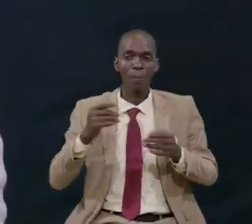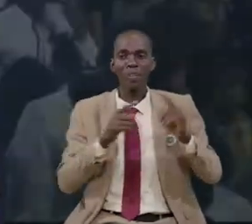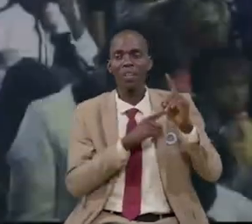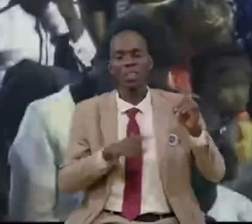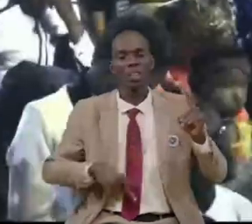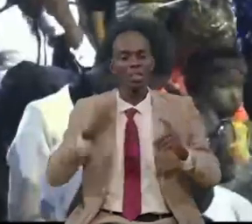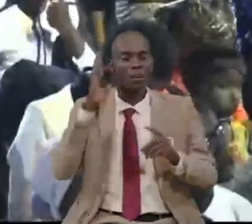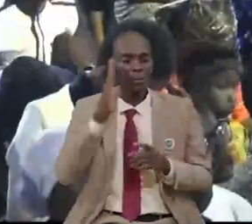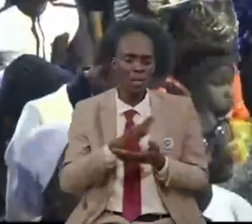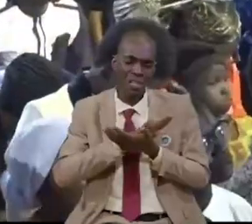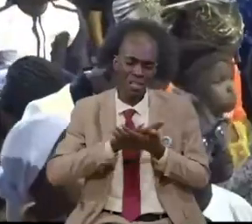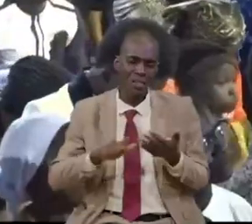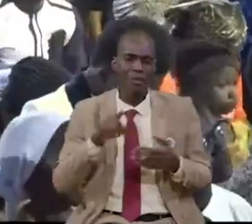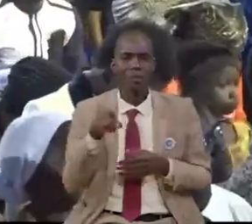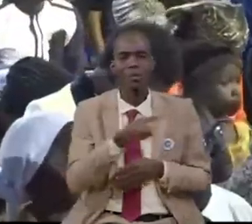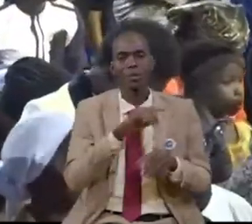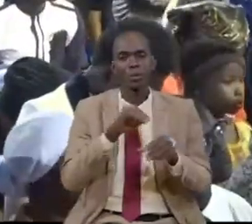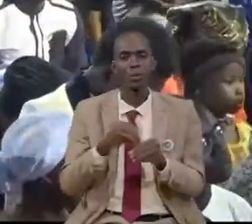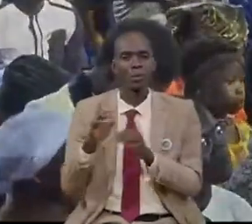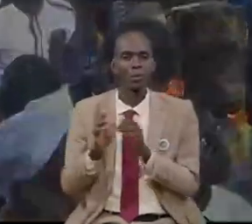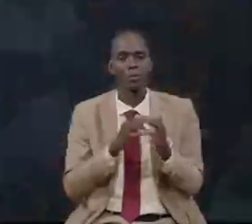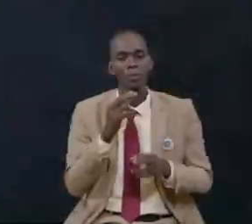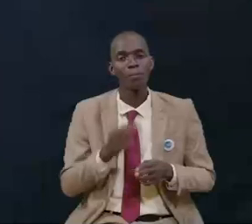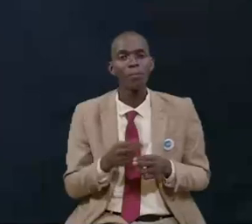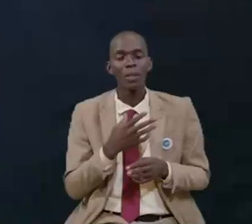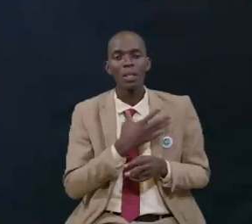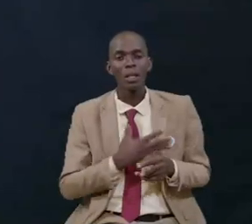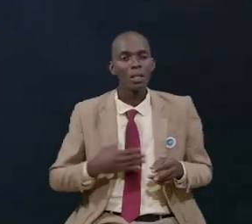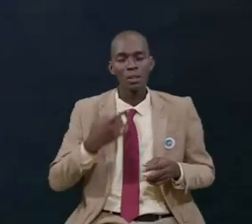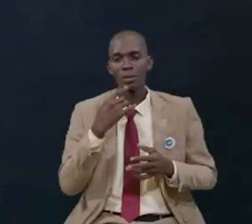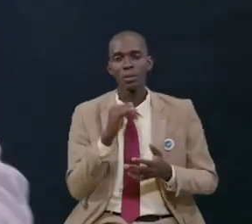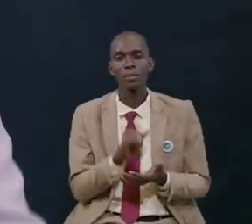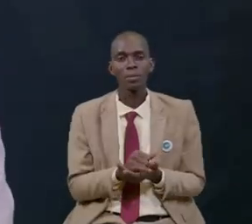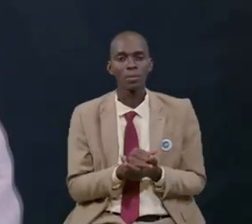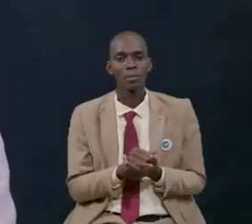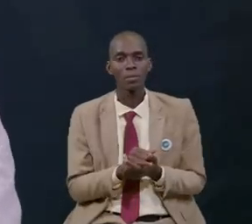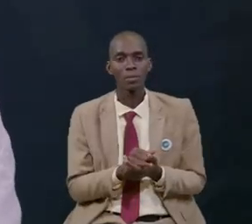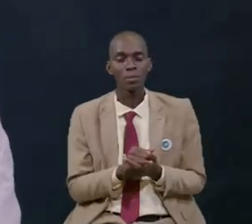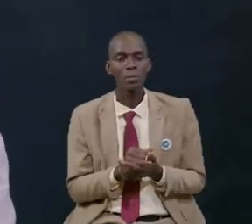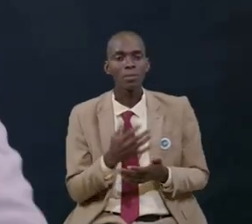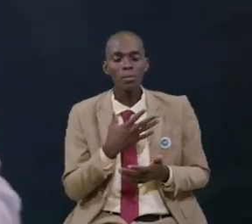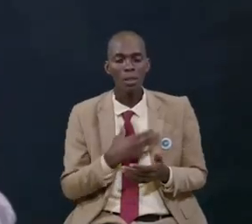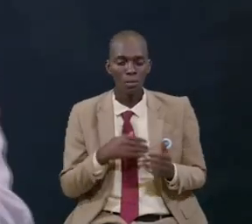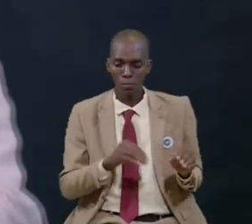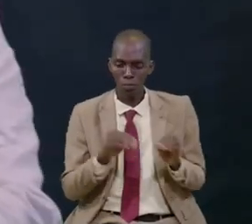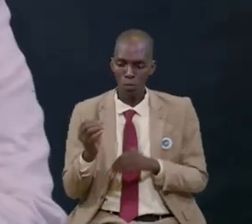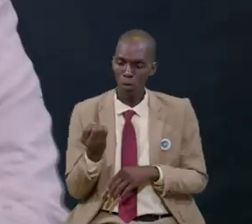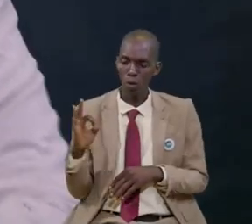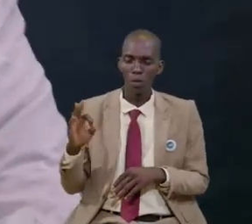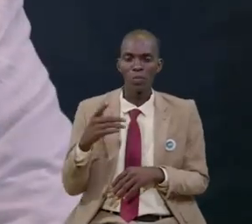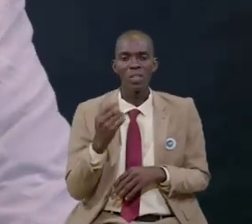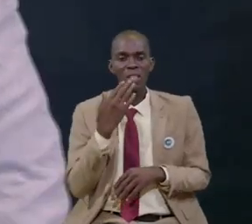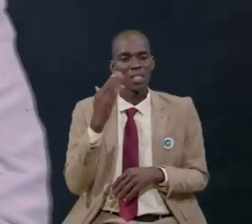va vous purifier. Et puis il se dit, ôtez de devant mes yeux